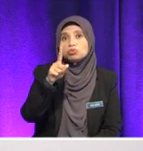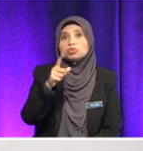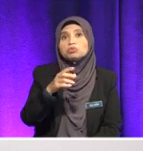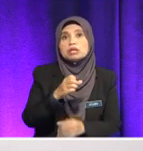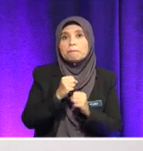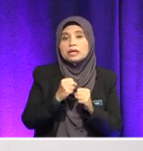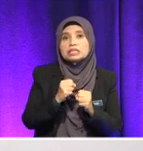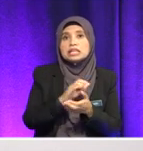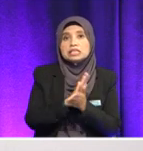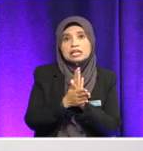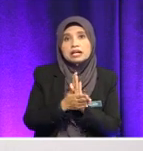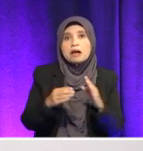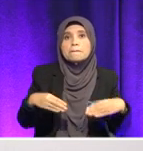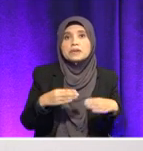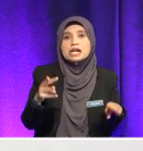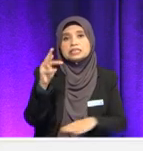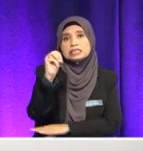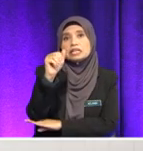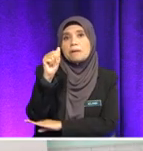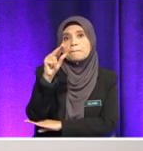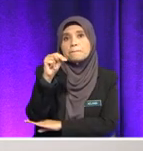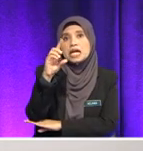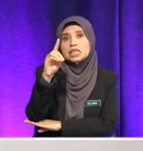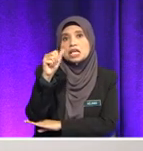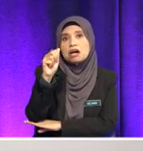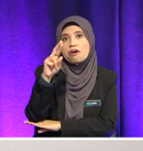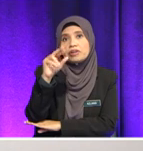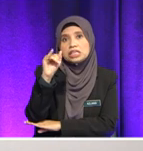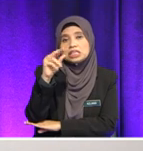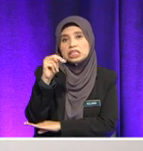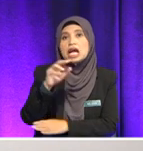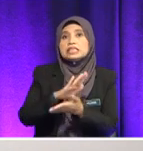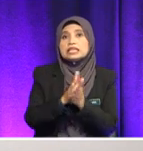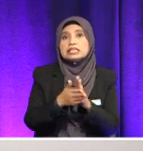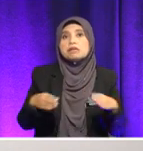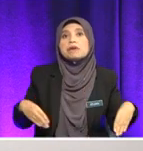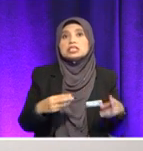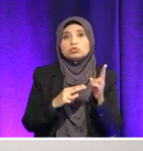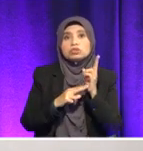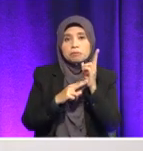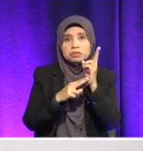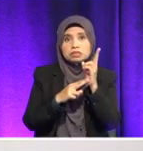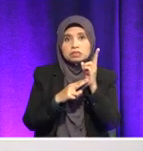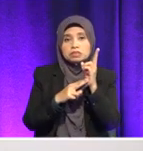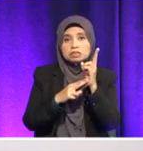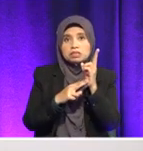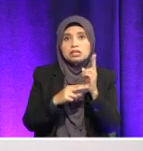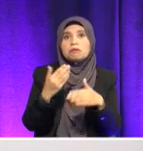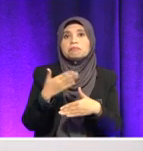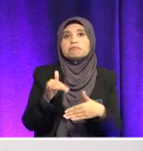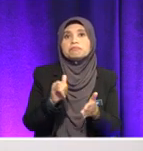kebangsaan sementara itu misi warga negaraan dan penggunaan